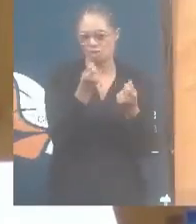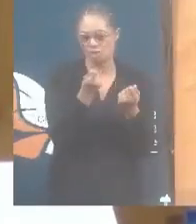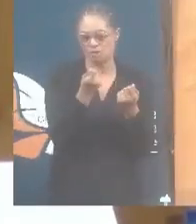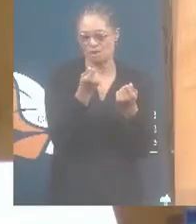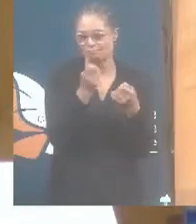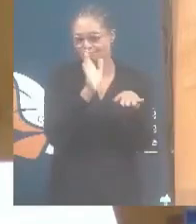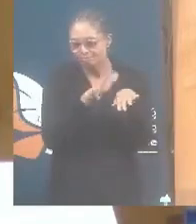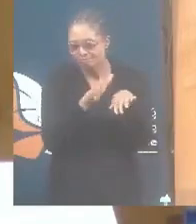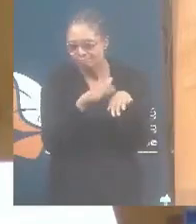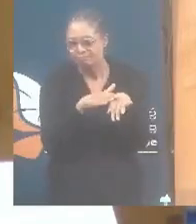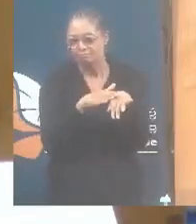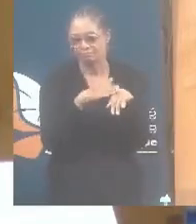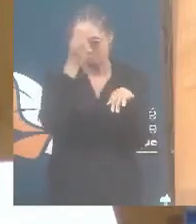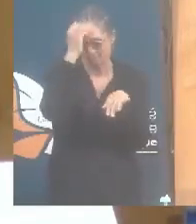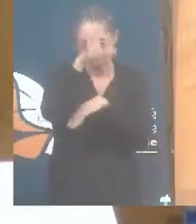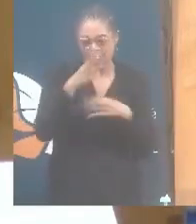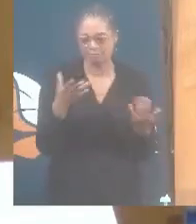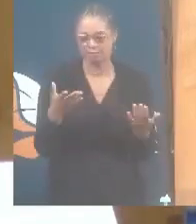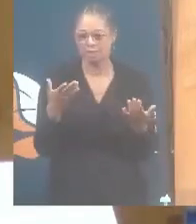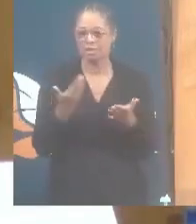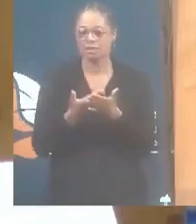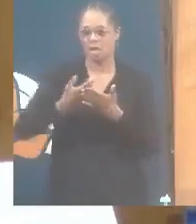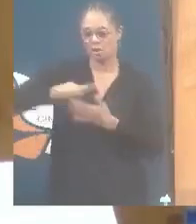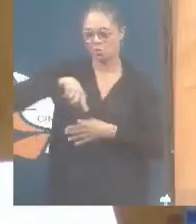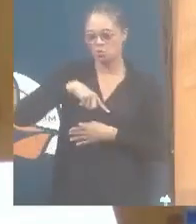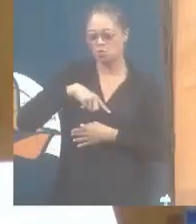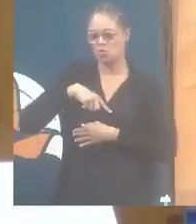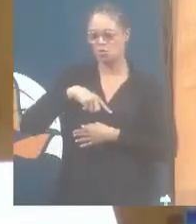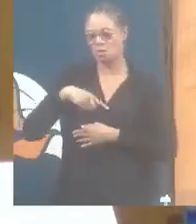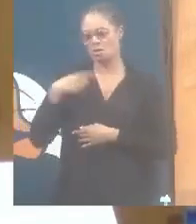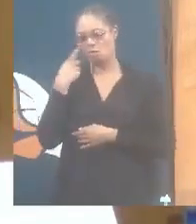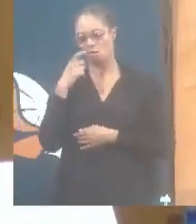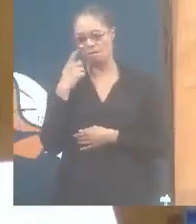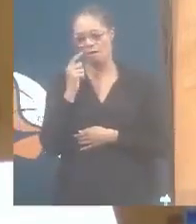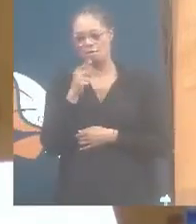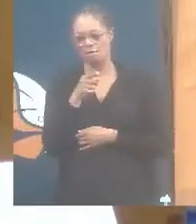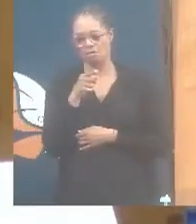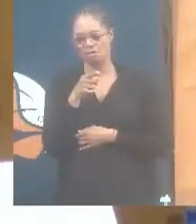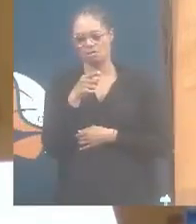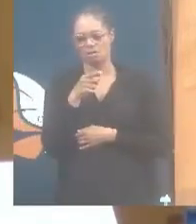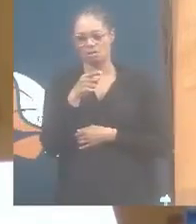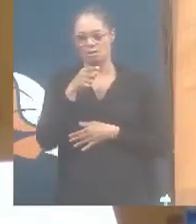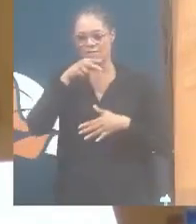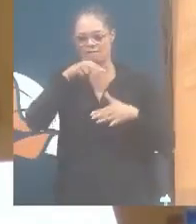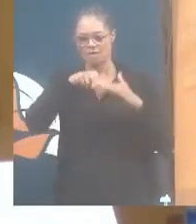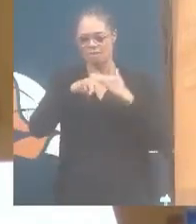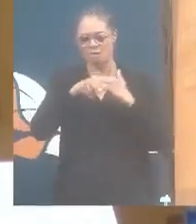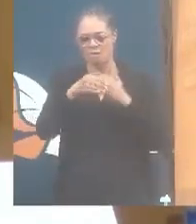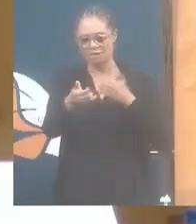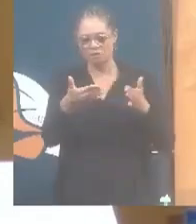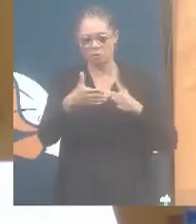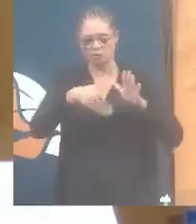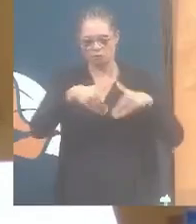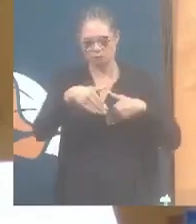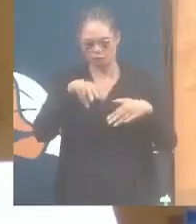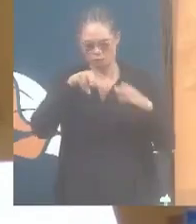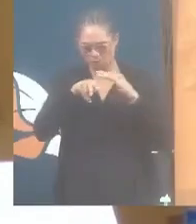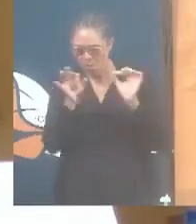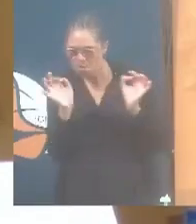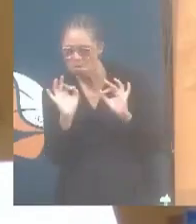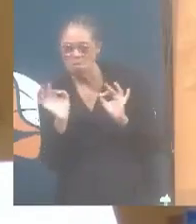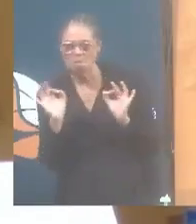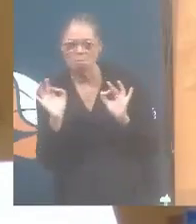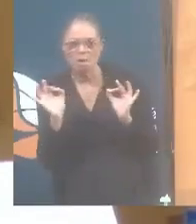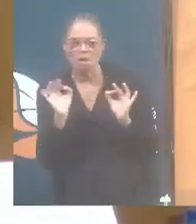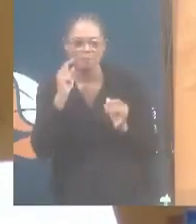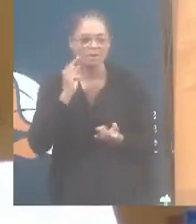fait normal et sain de notre part que lorsque nous constatons qu'il n'y a pas de virement de la section de fonctionnement qui était